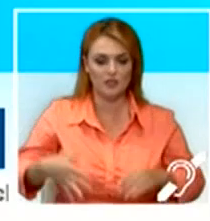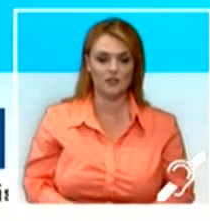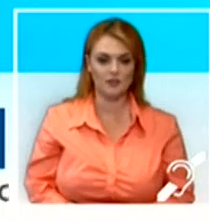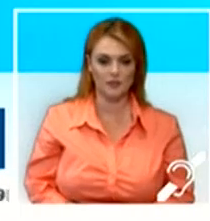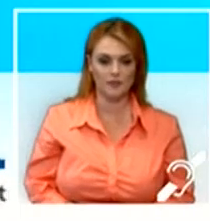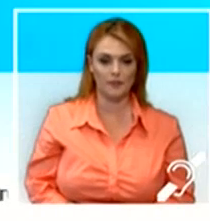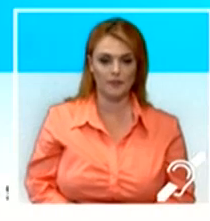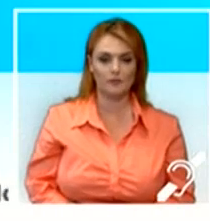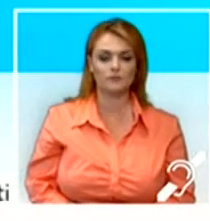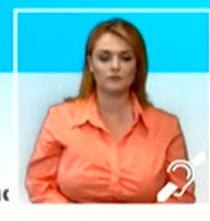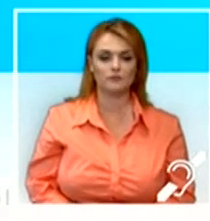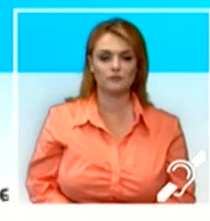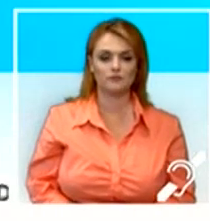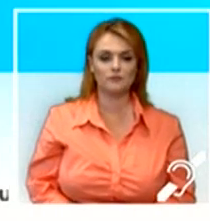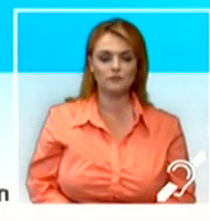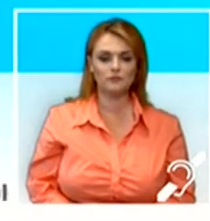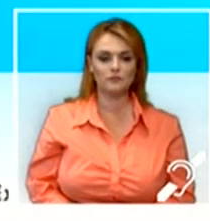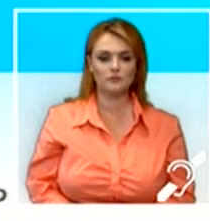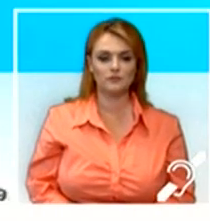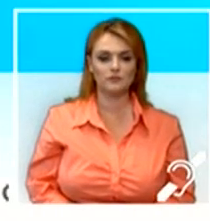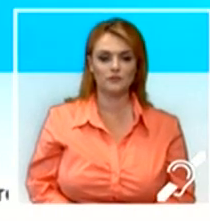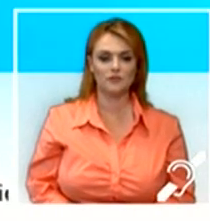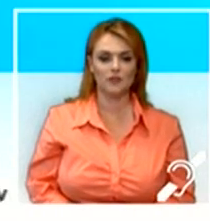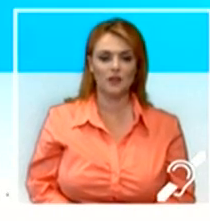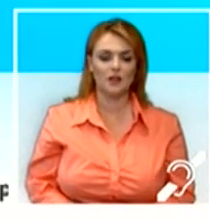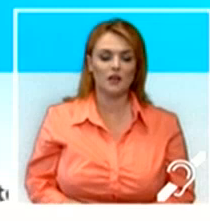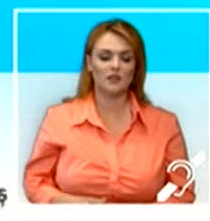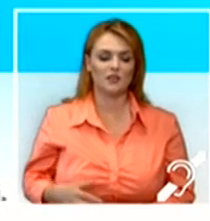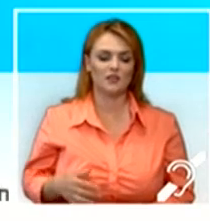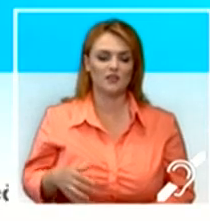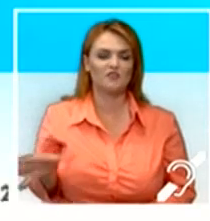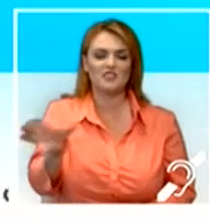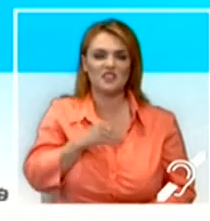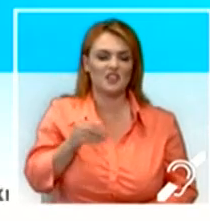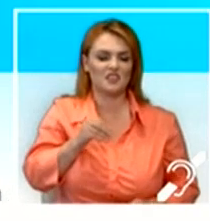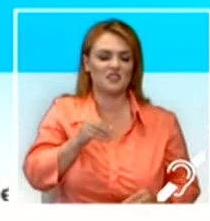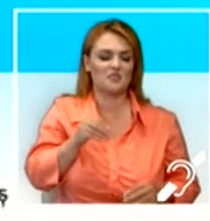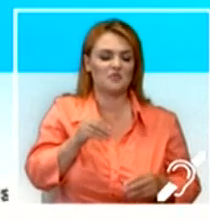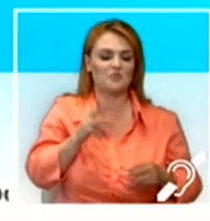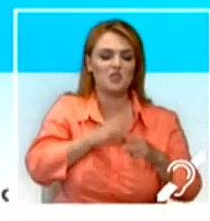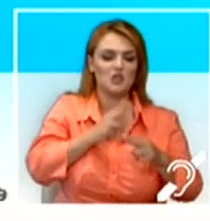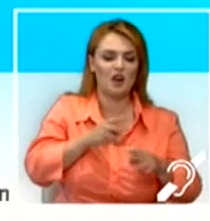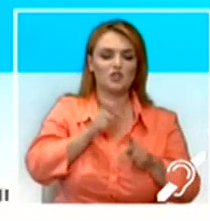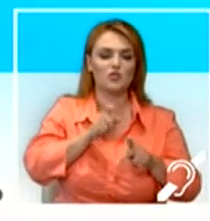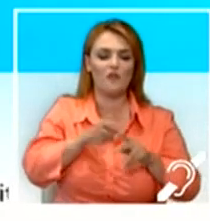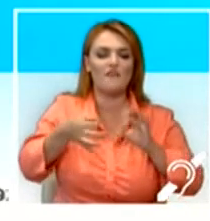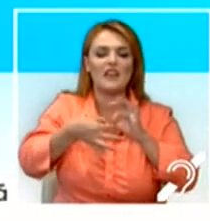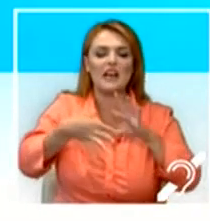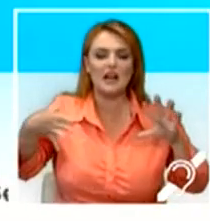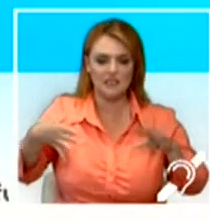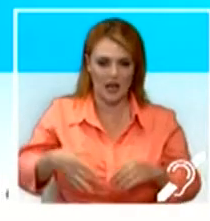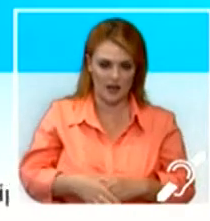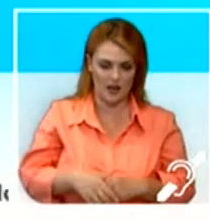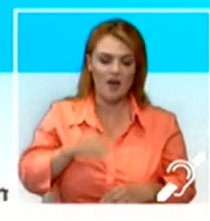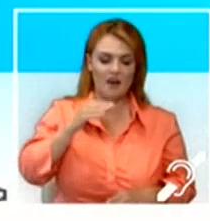ругательного, ну, совершенно зря. Но это уже политическая реальность в нашей стране. Распределение полномочий все равно в нашей